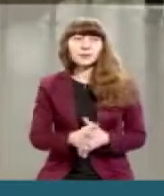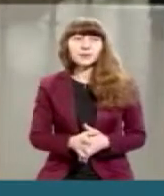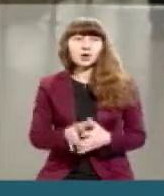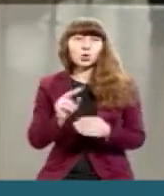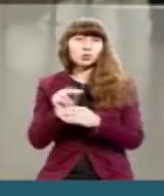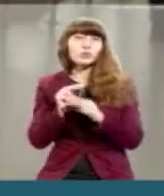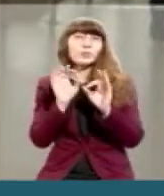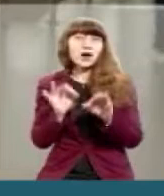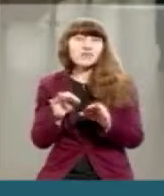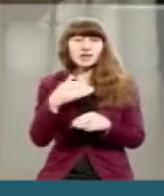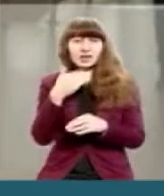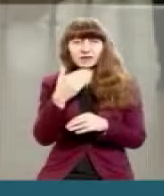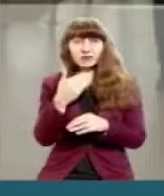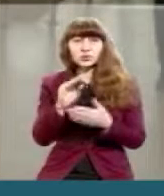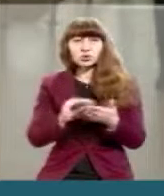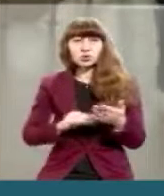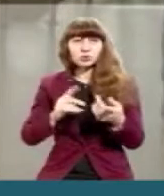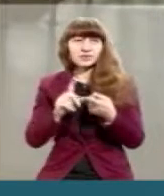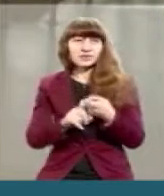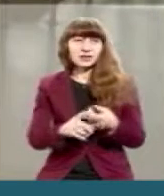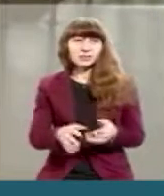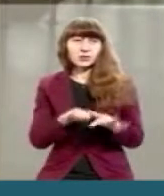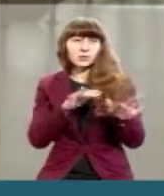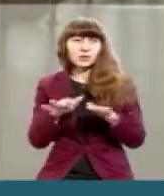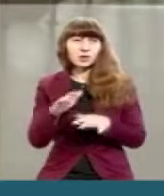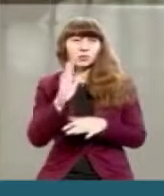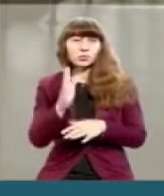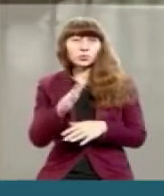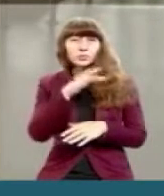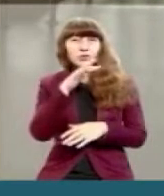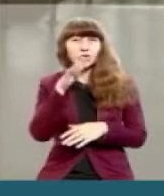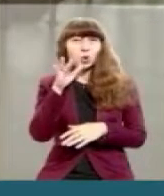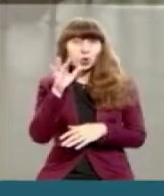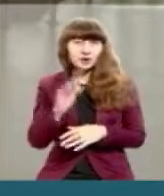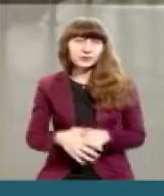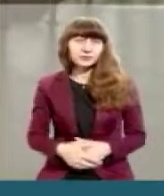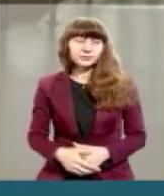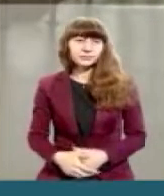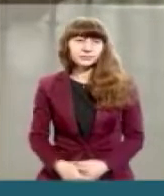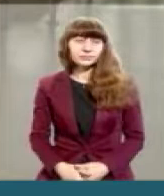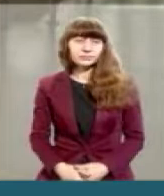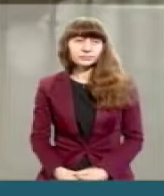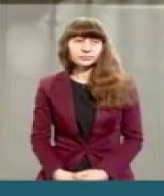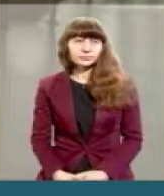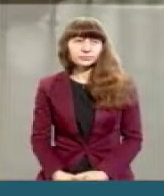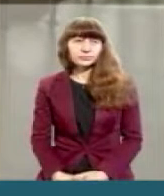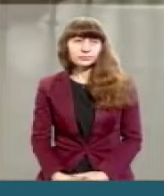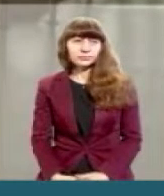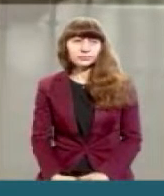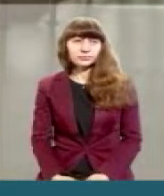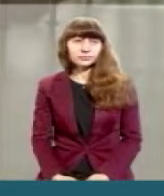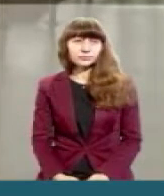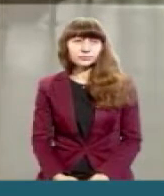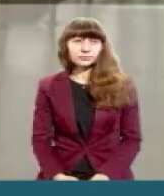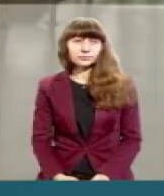а дальше будем держать связь, потому что мероприятий будет много, и ребята нужны,